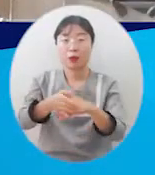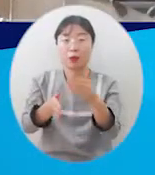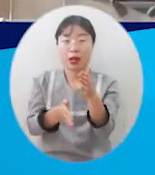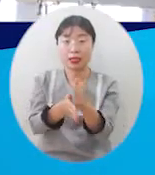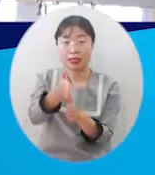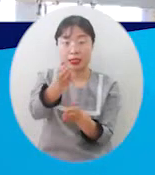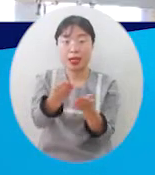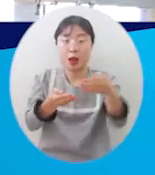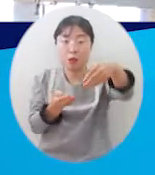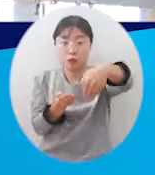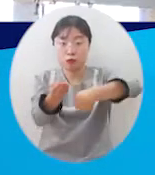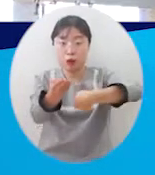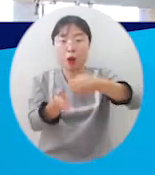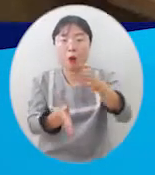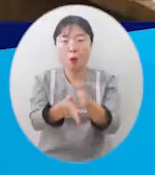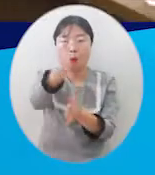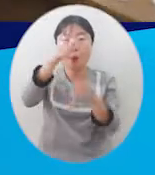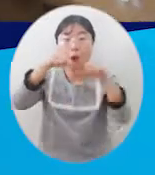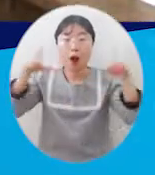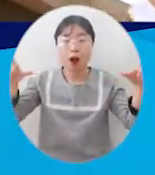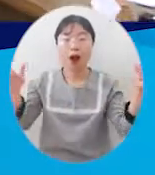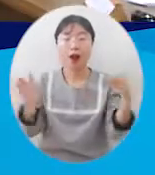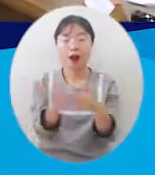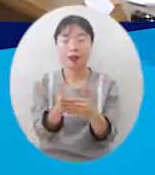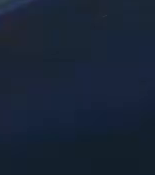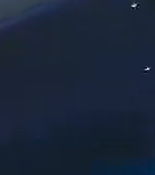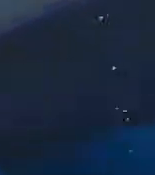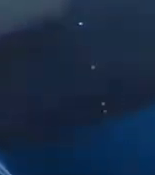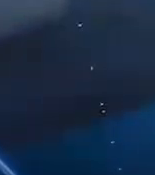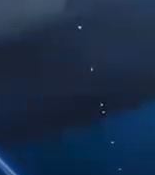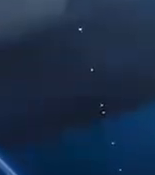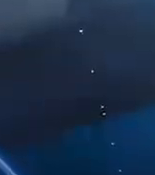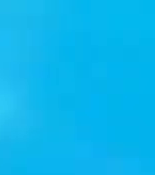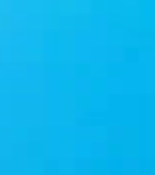의왕시가 공정무역도시 의왕 선언식을 개최했습니다.